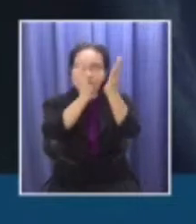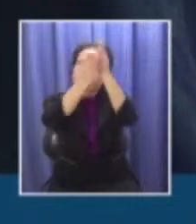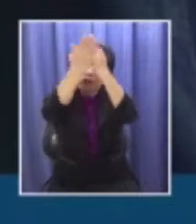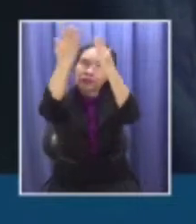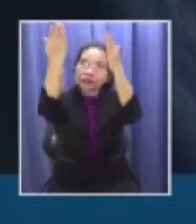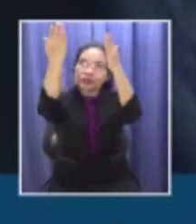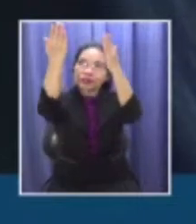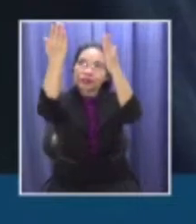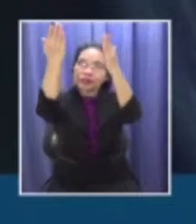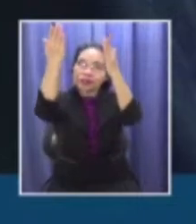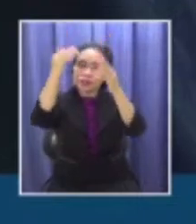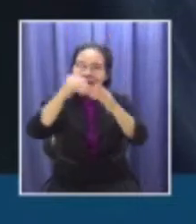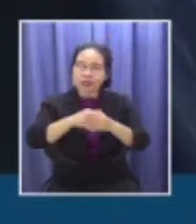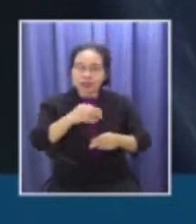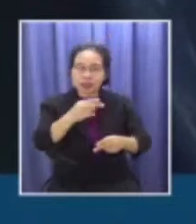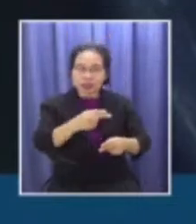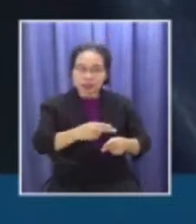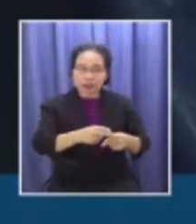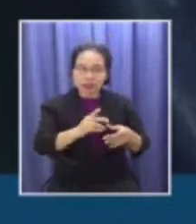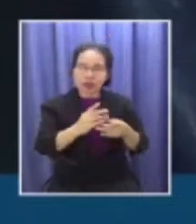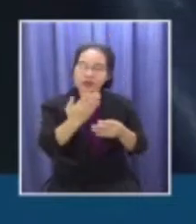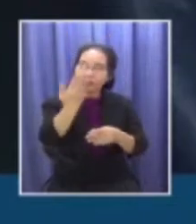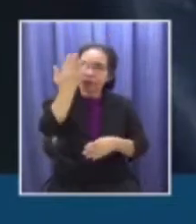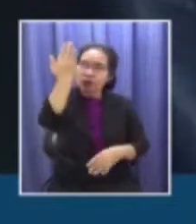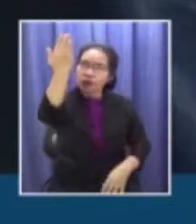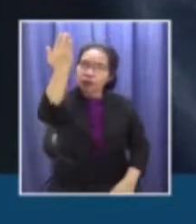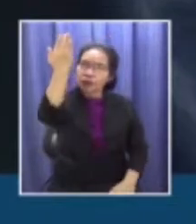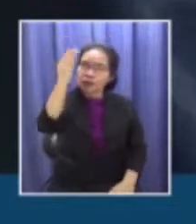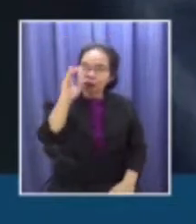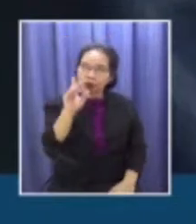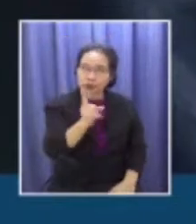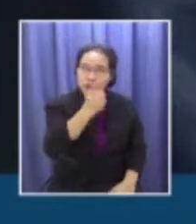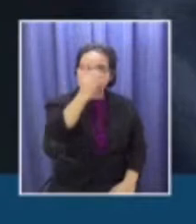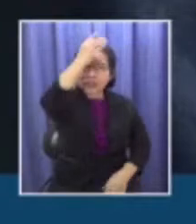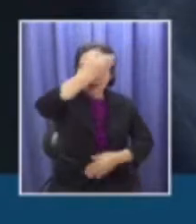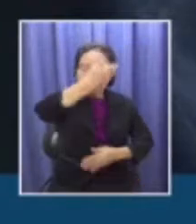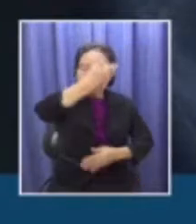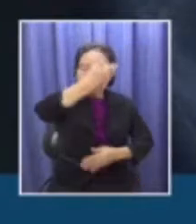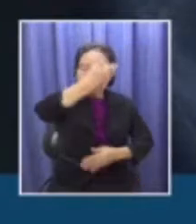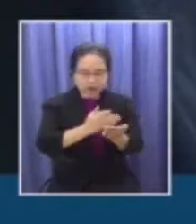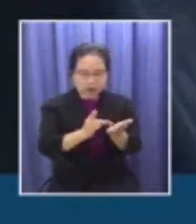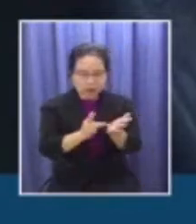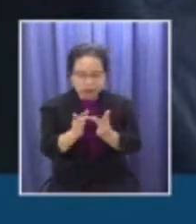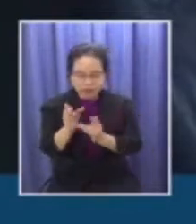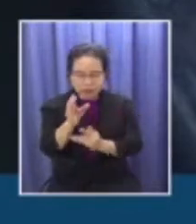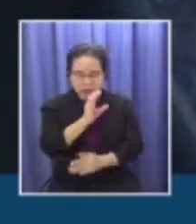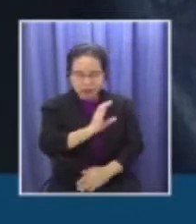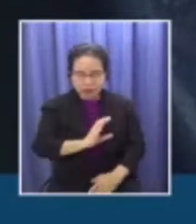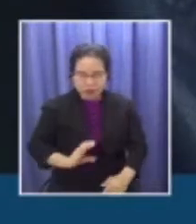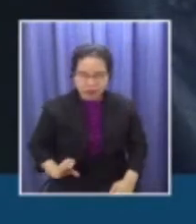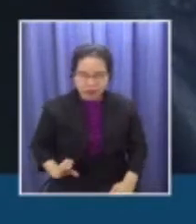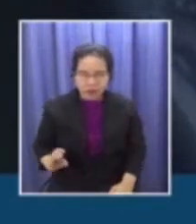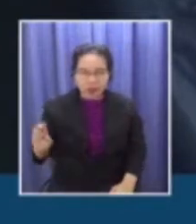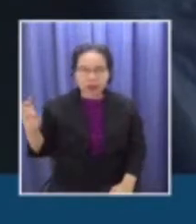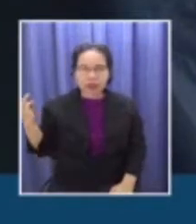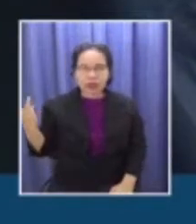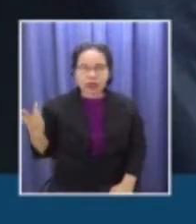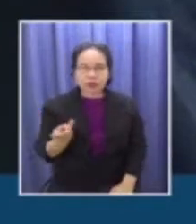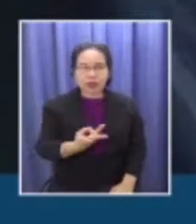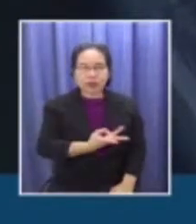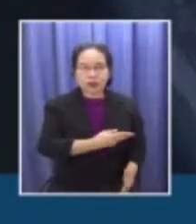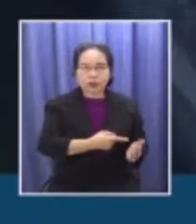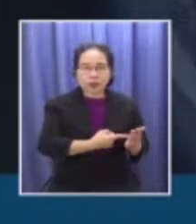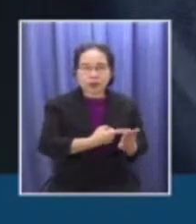yɛn agya Nyankopɔn a ɔwɔ soro, ɛwɔ wo dɔba korɔ no din mu. Nag-aalay ng